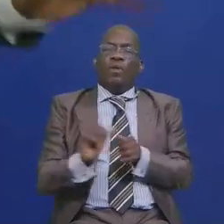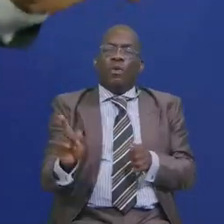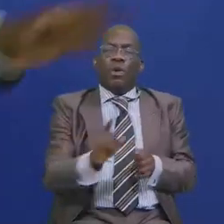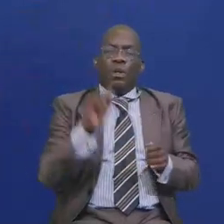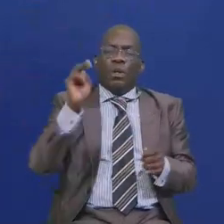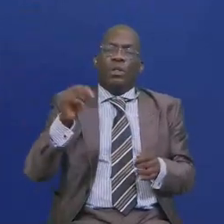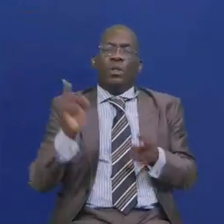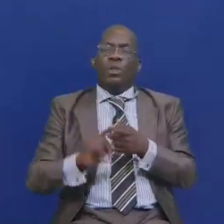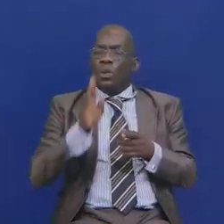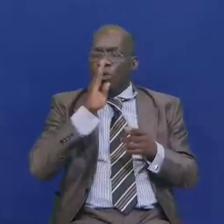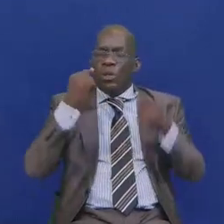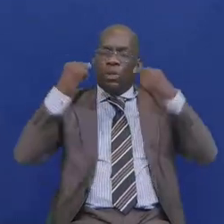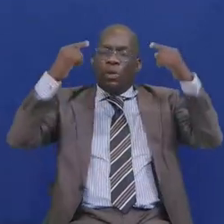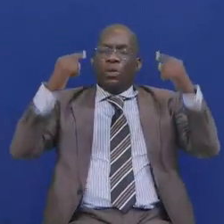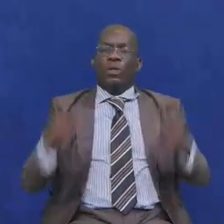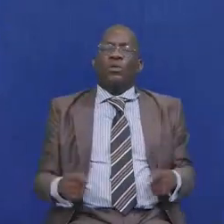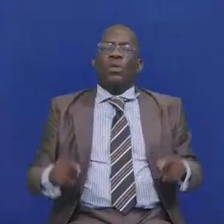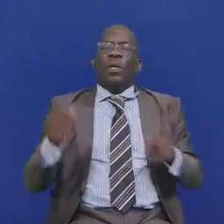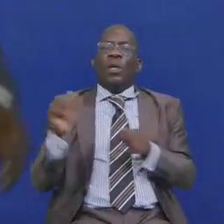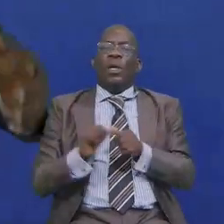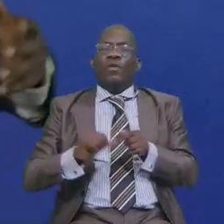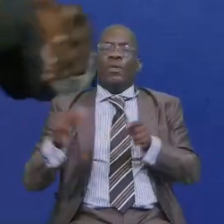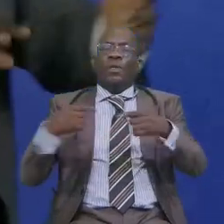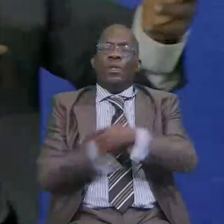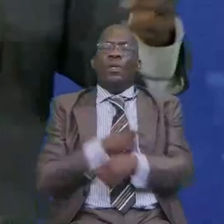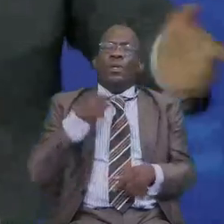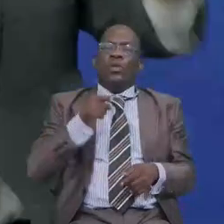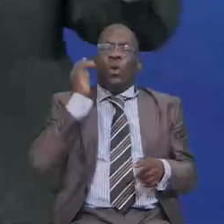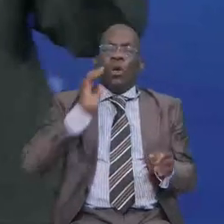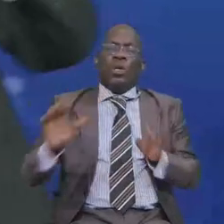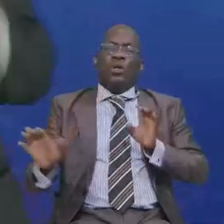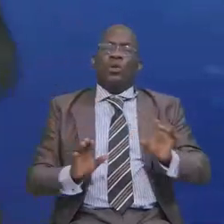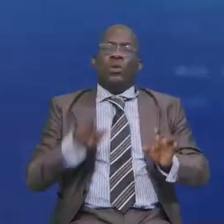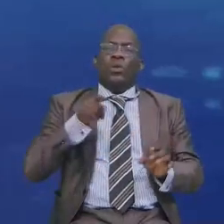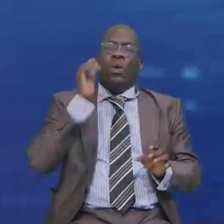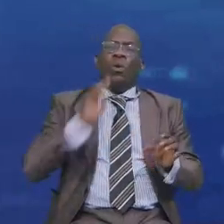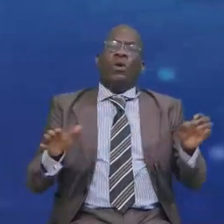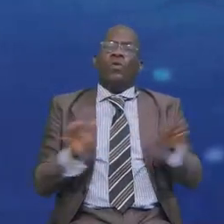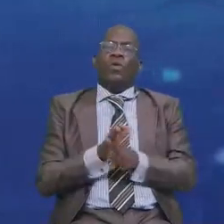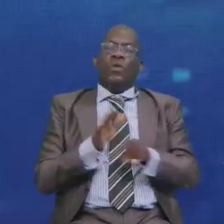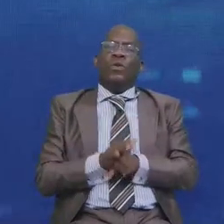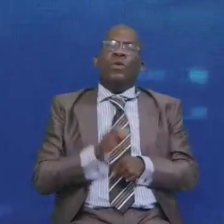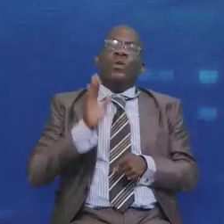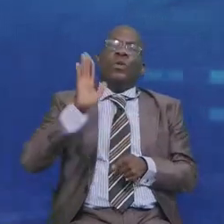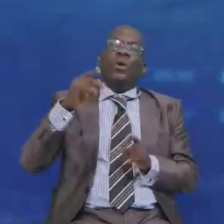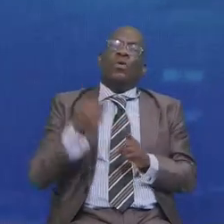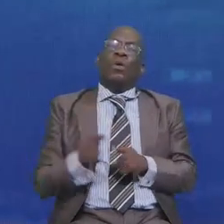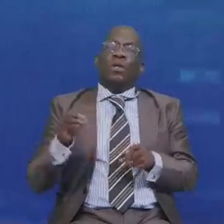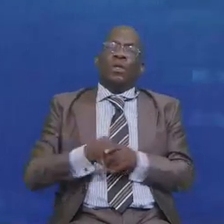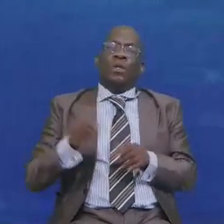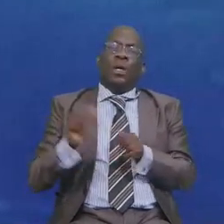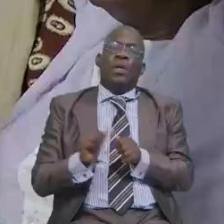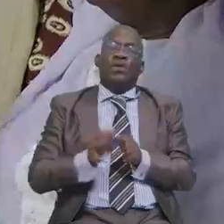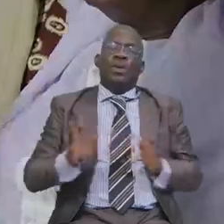pour réussir chaque jour, tu vas l'accomplir, accomplir ta parole dans chaque vie au nom